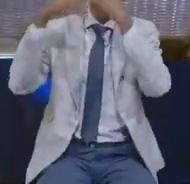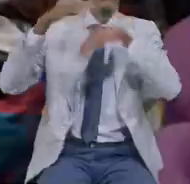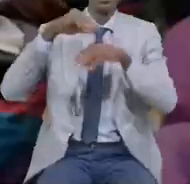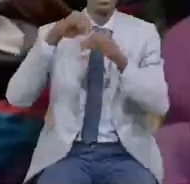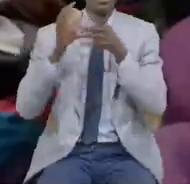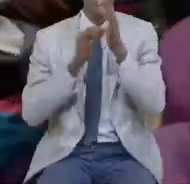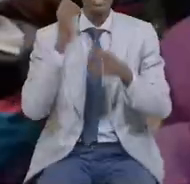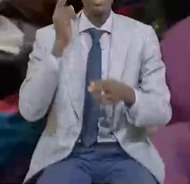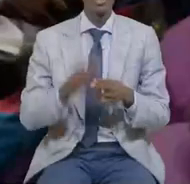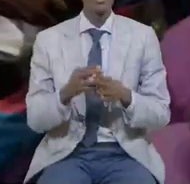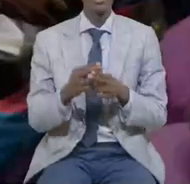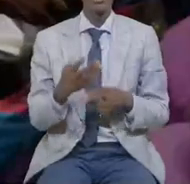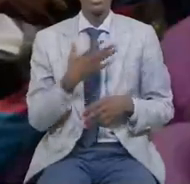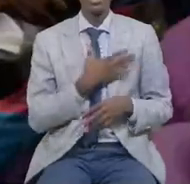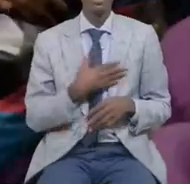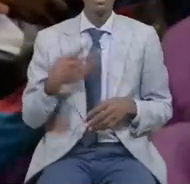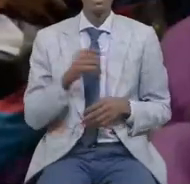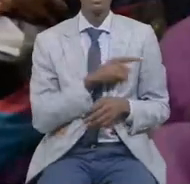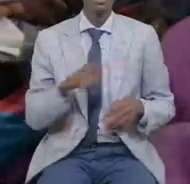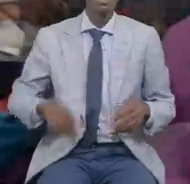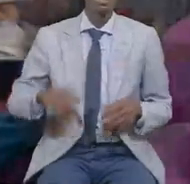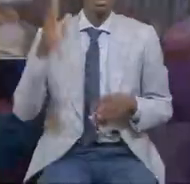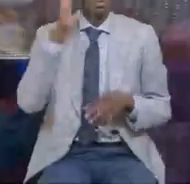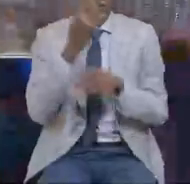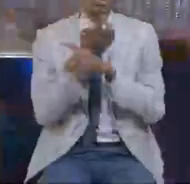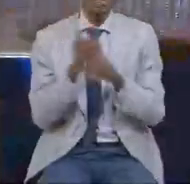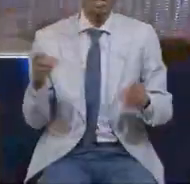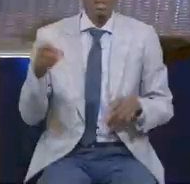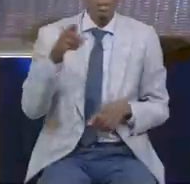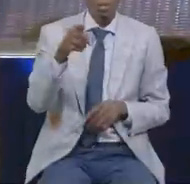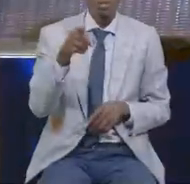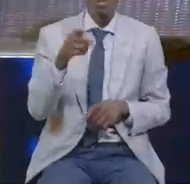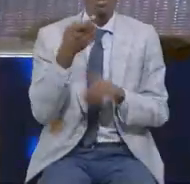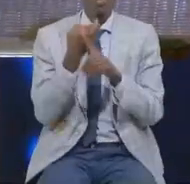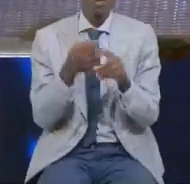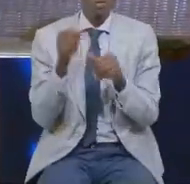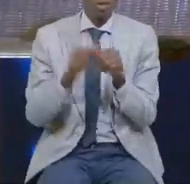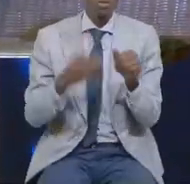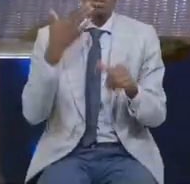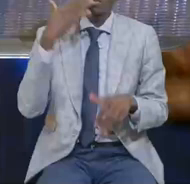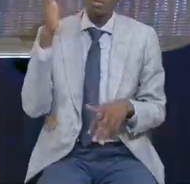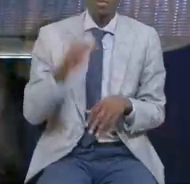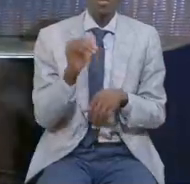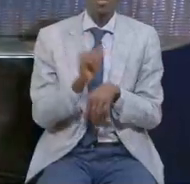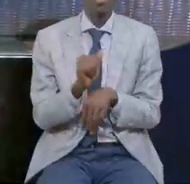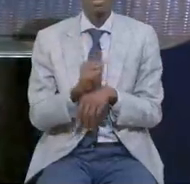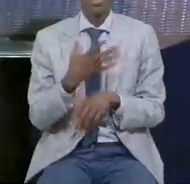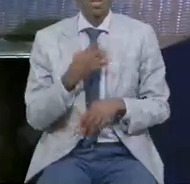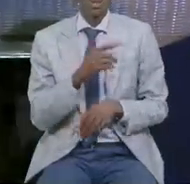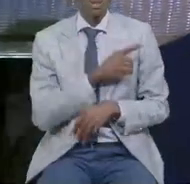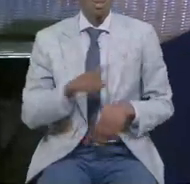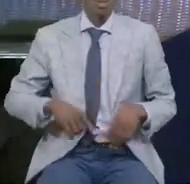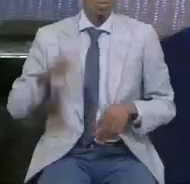ciel au nom de Jésus-Christ. Le Seigneur vous délivrera de toute œuvre mauvaise. Le Seigneur vous